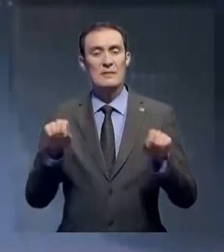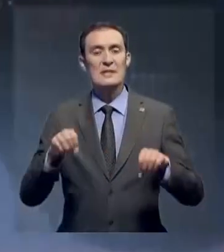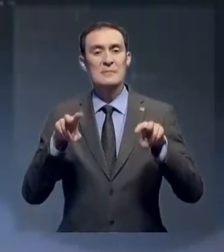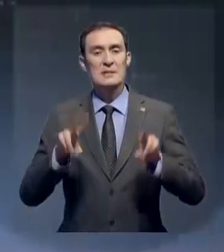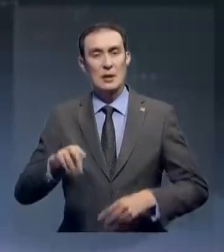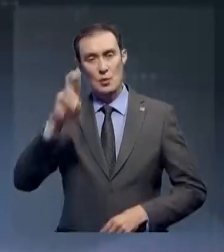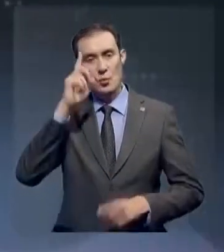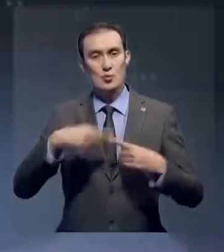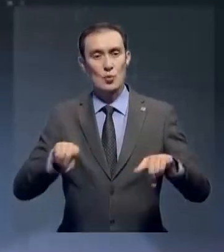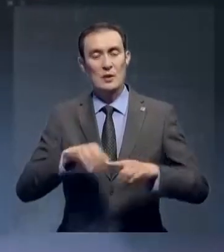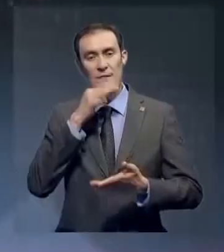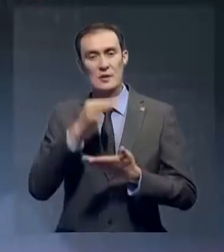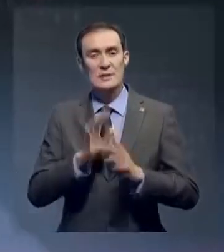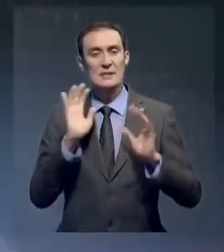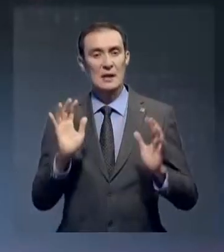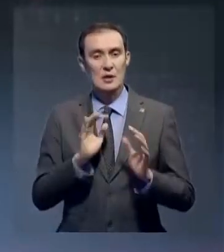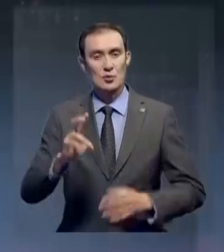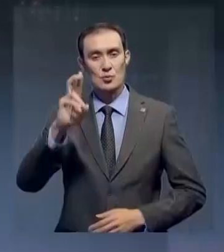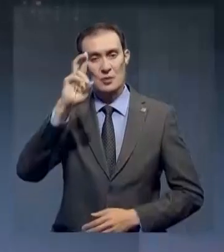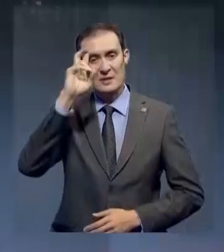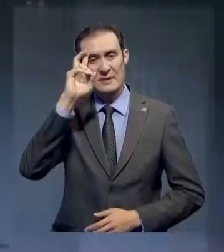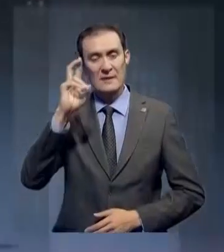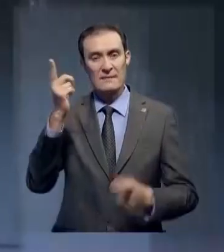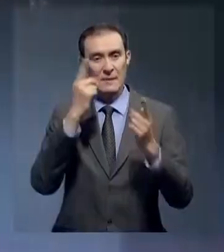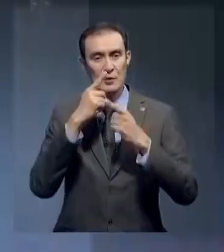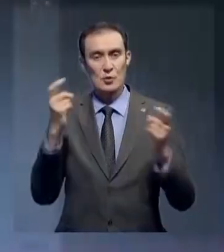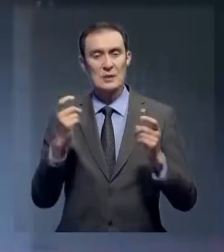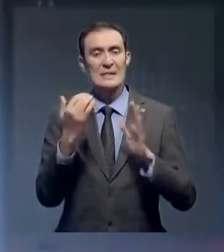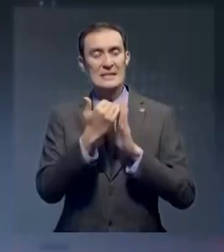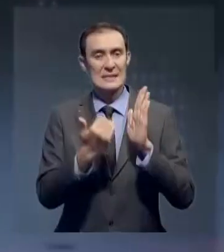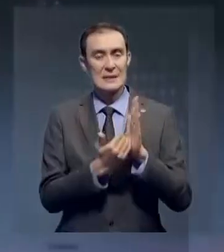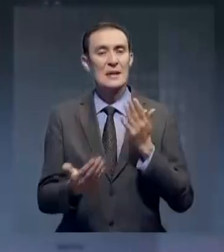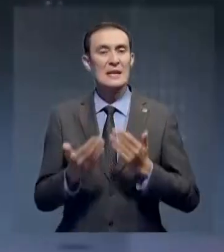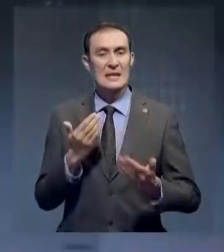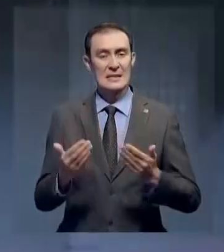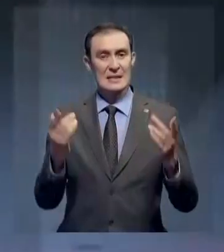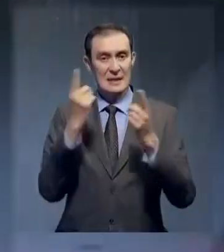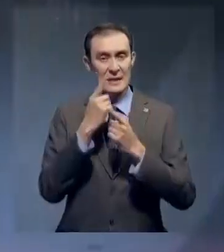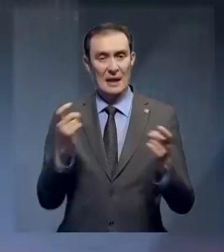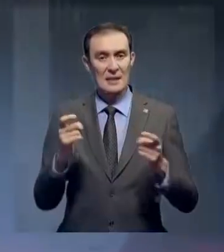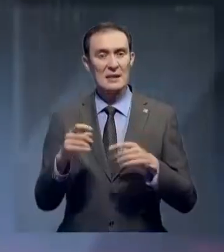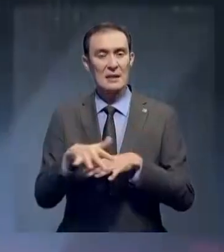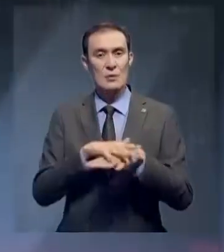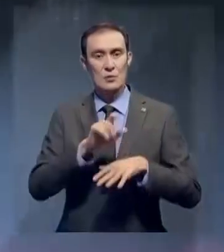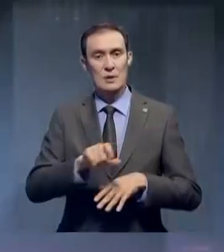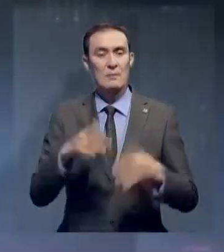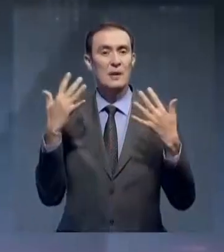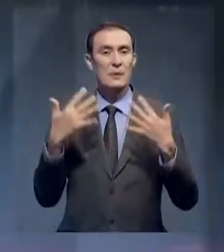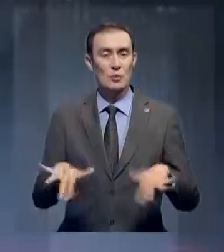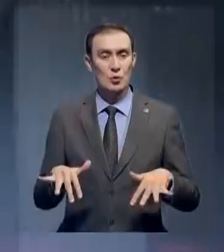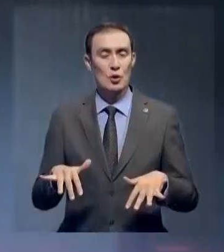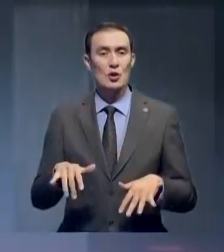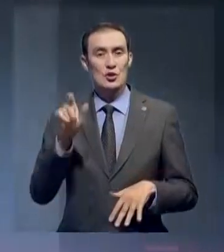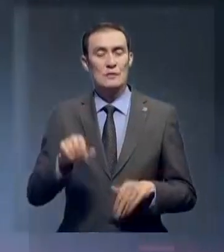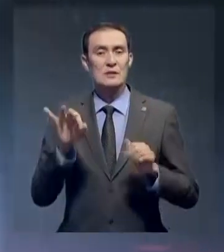специальный госорган, отвечающий за сохранность государственных информсистем. В случае, если данные казахстанцев все же утекут, собственник